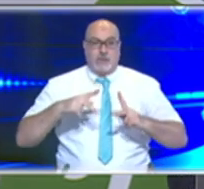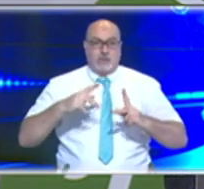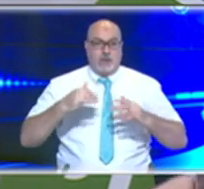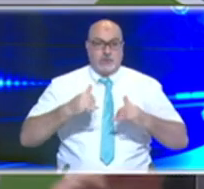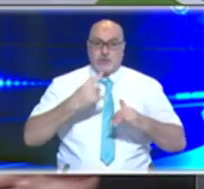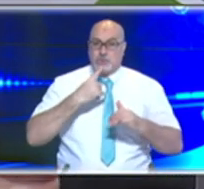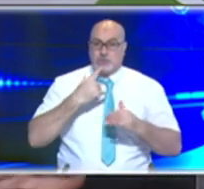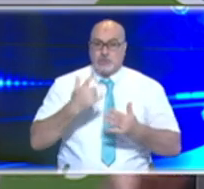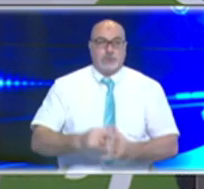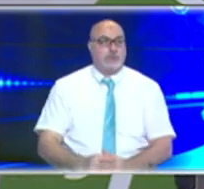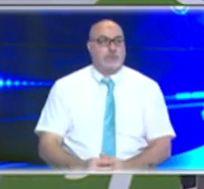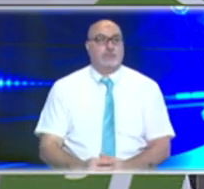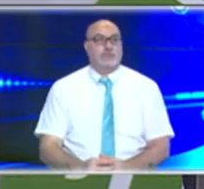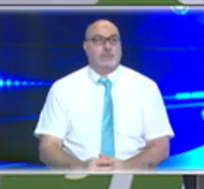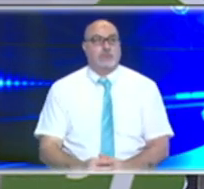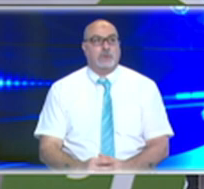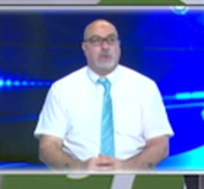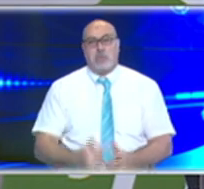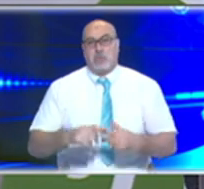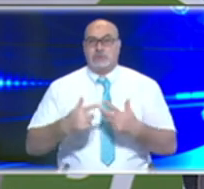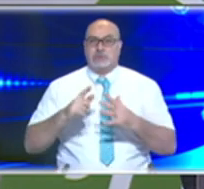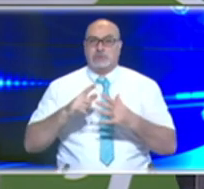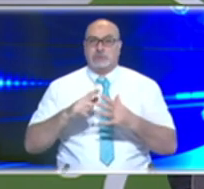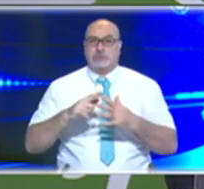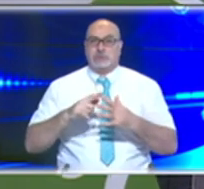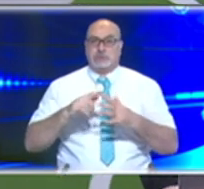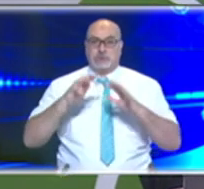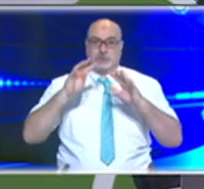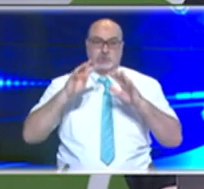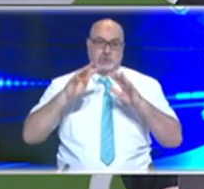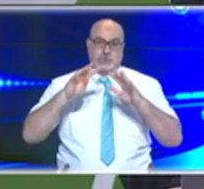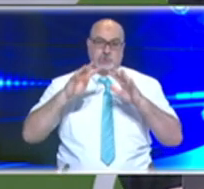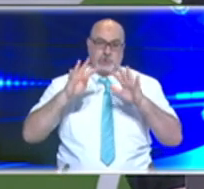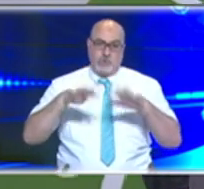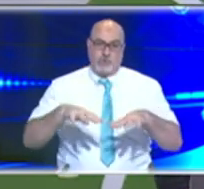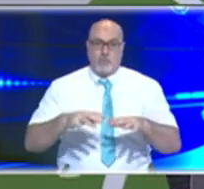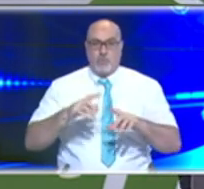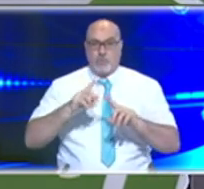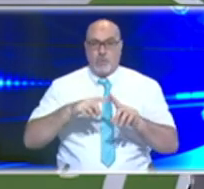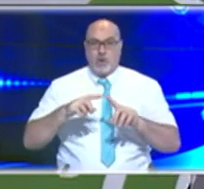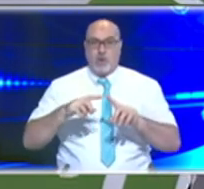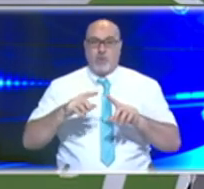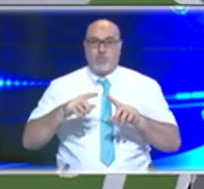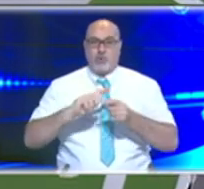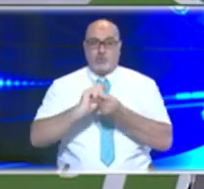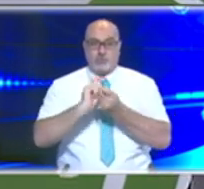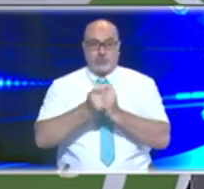منذ أقل من 9 أشهر من حركة